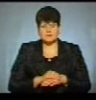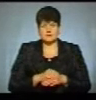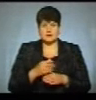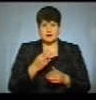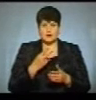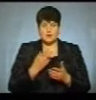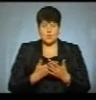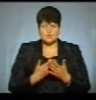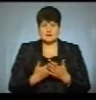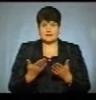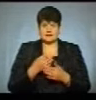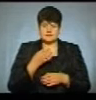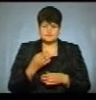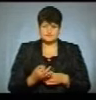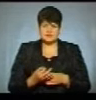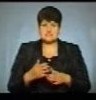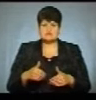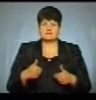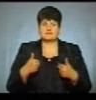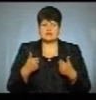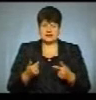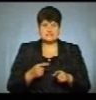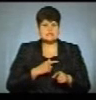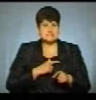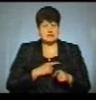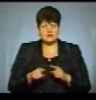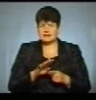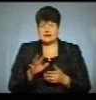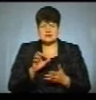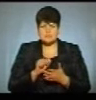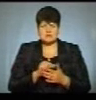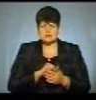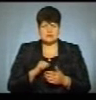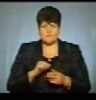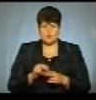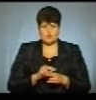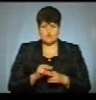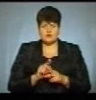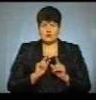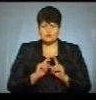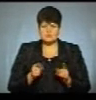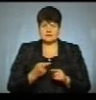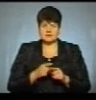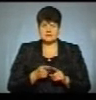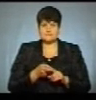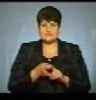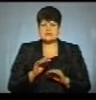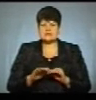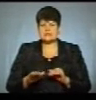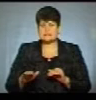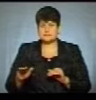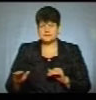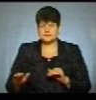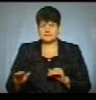ознаках, які я назвала, звертатися терміново, не займатися самолікуванням, особливо це стосується дітей.